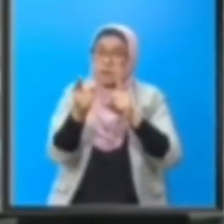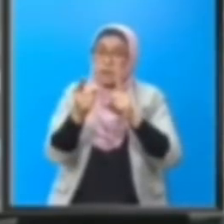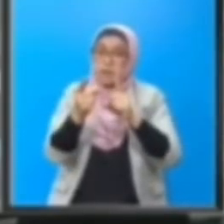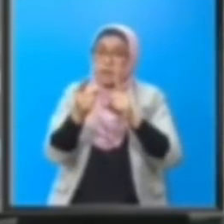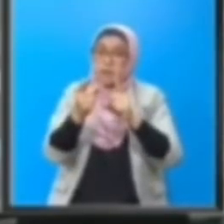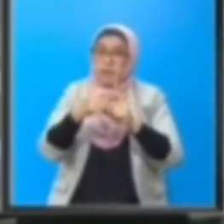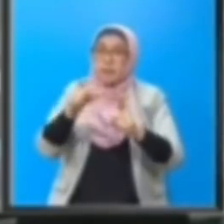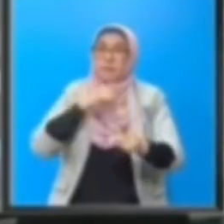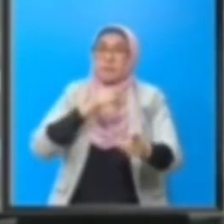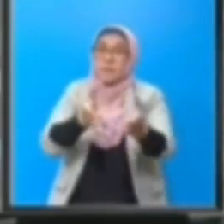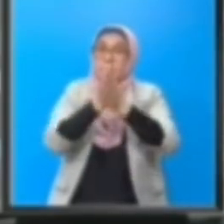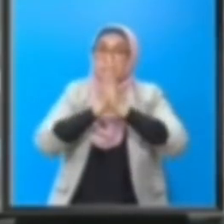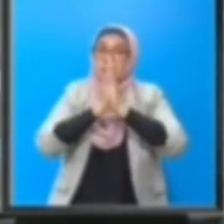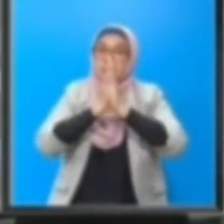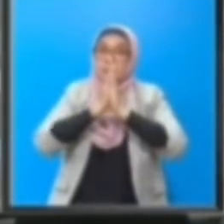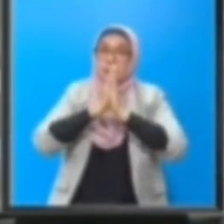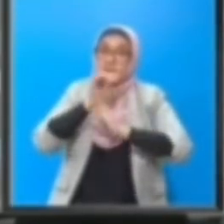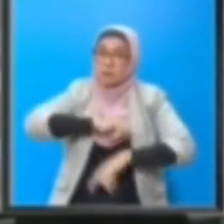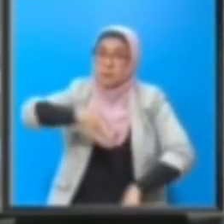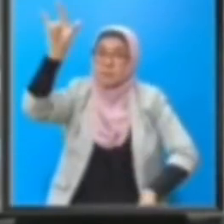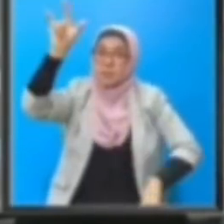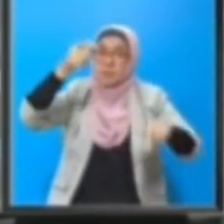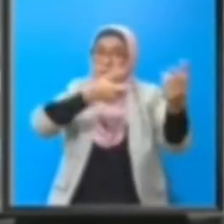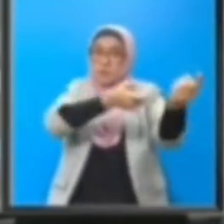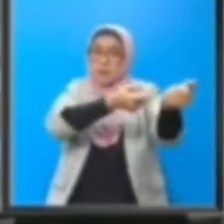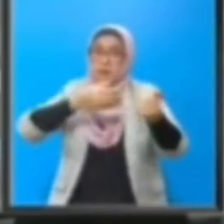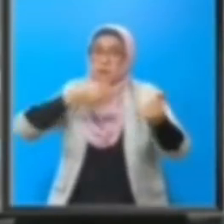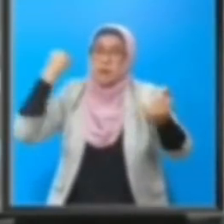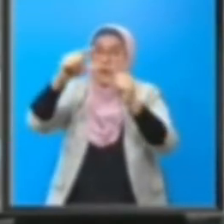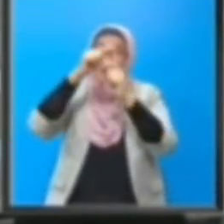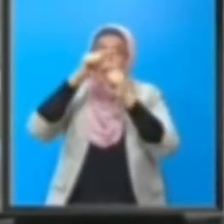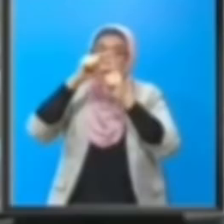Saya minta sepang tarik balik. Tiga.